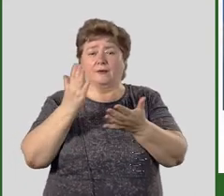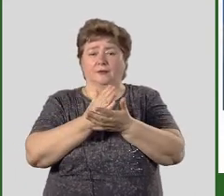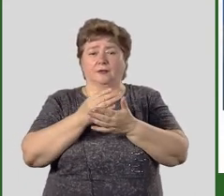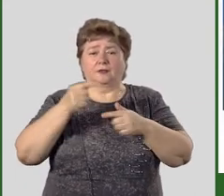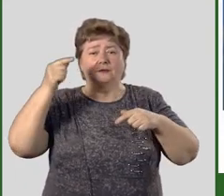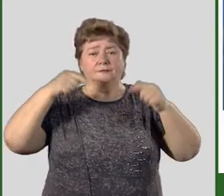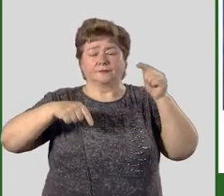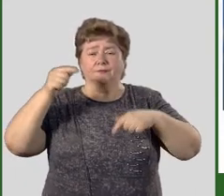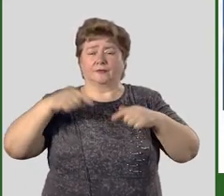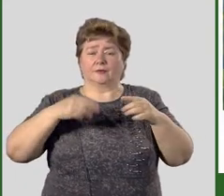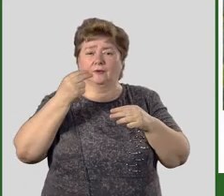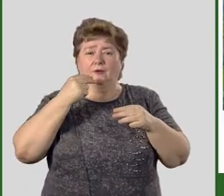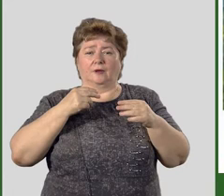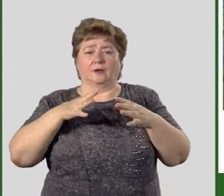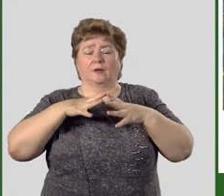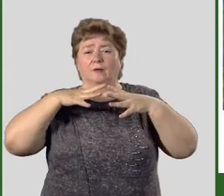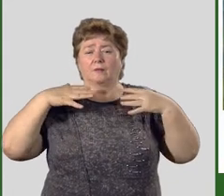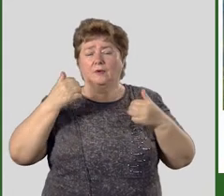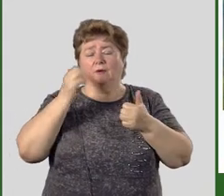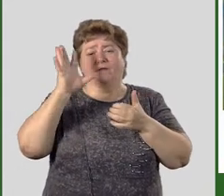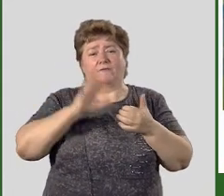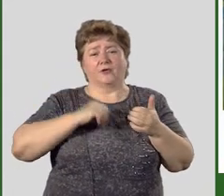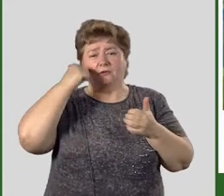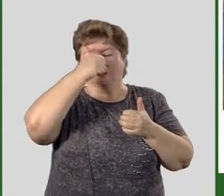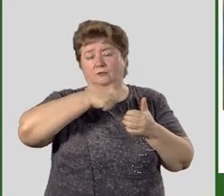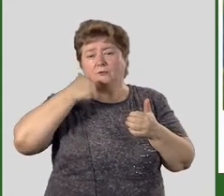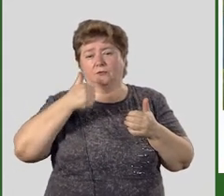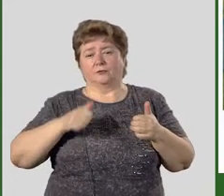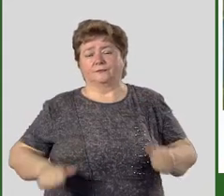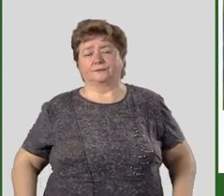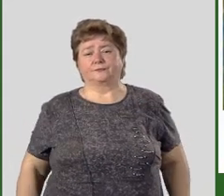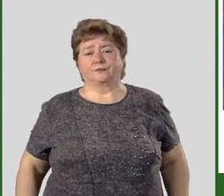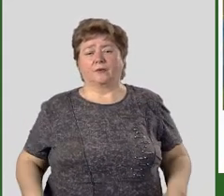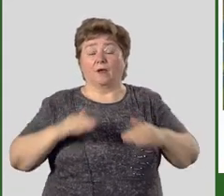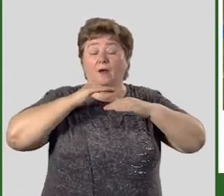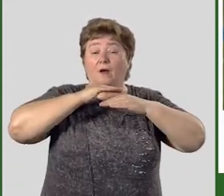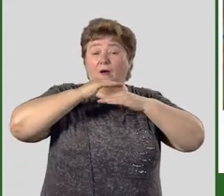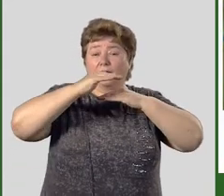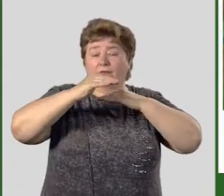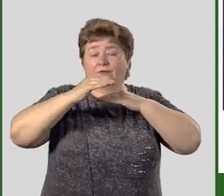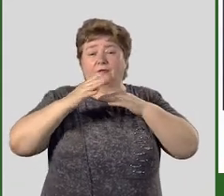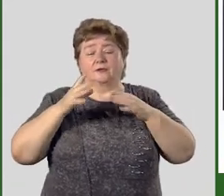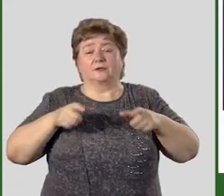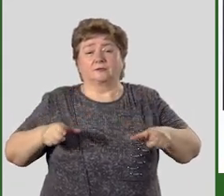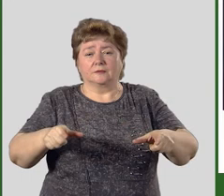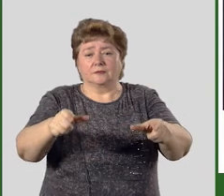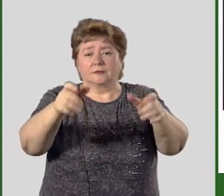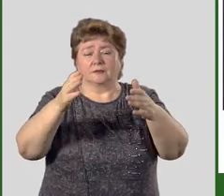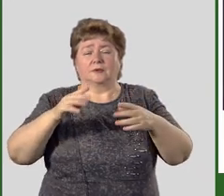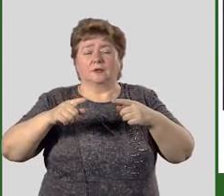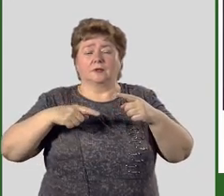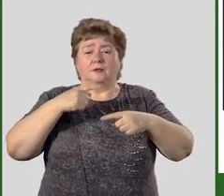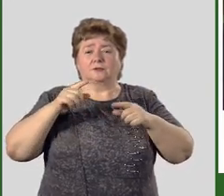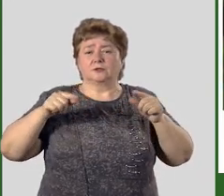дождевое питание и полноводна круглый год. В верхнем течении река протекает